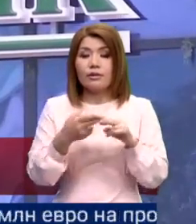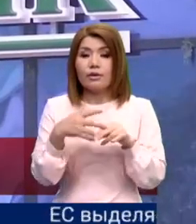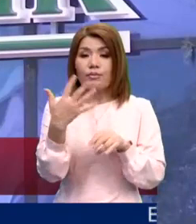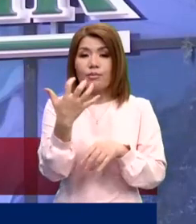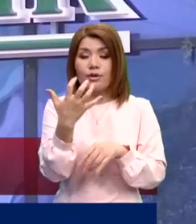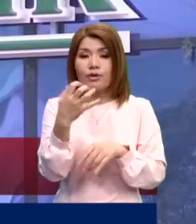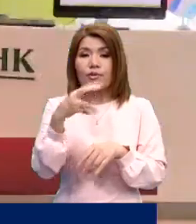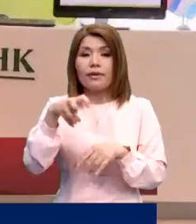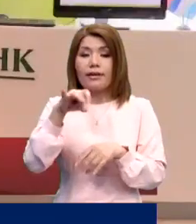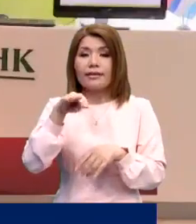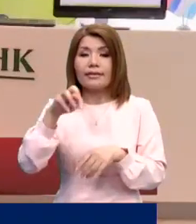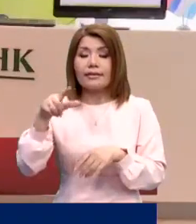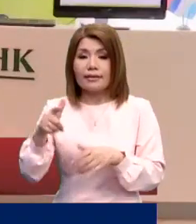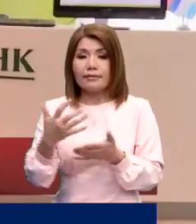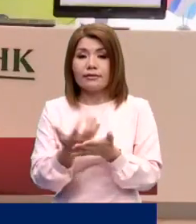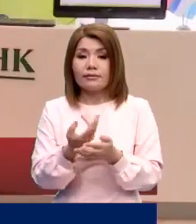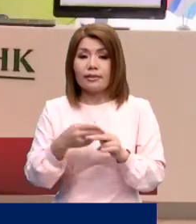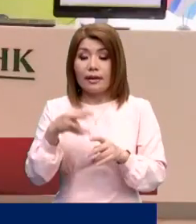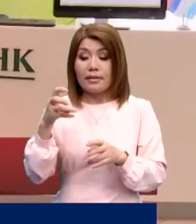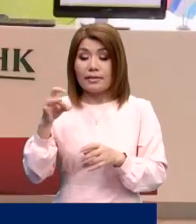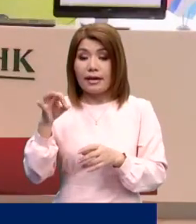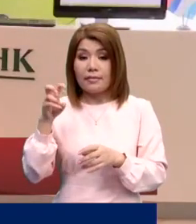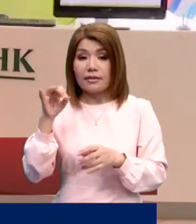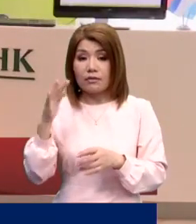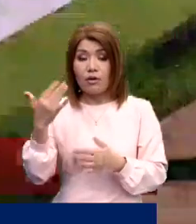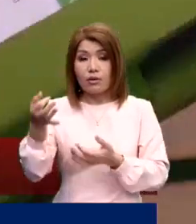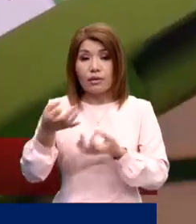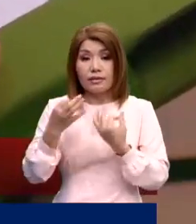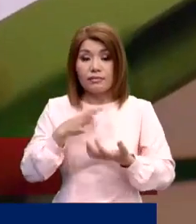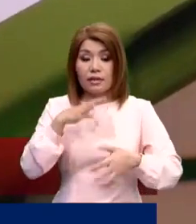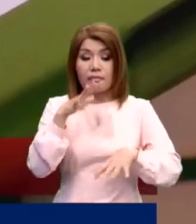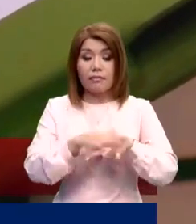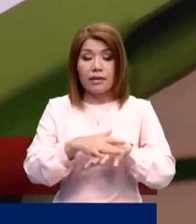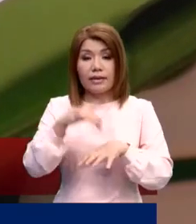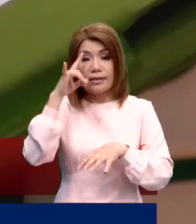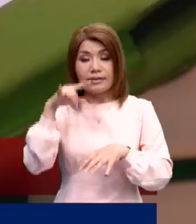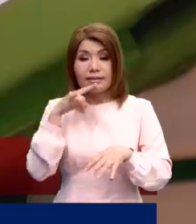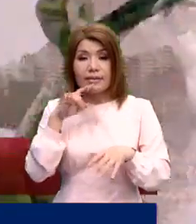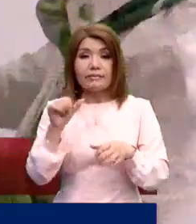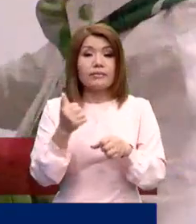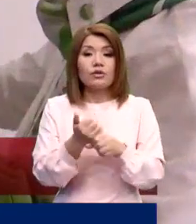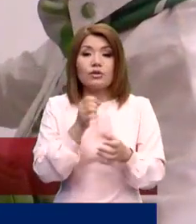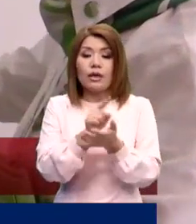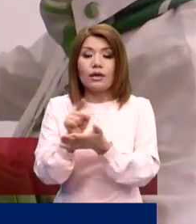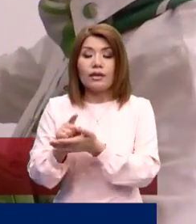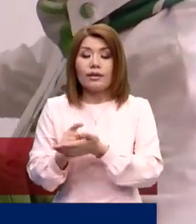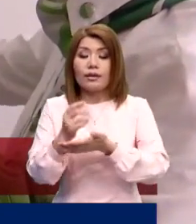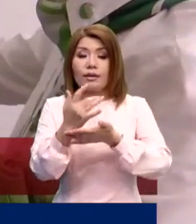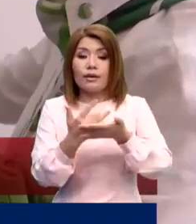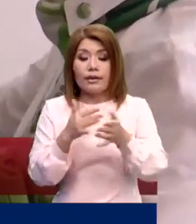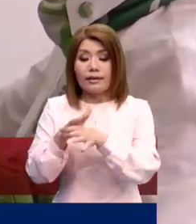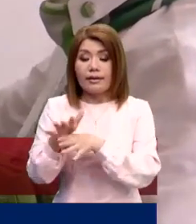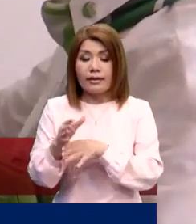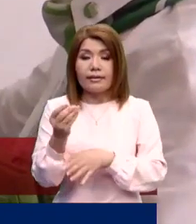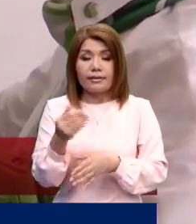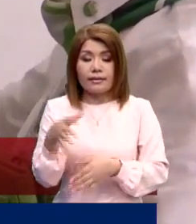500 миллиард теңген орай. Мәдина Әбілқасымованың айтуынша, банктердің қазақстандықтар алдындағы барлық міндеттемелерді орындау үшін